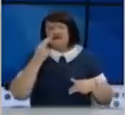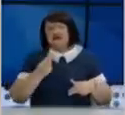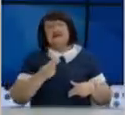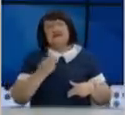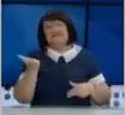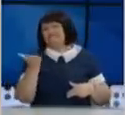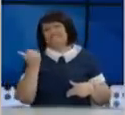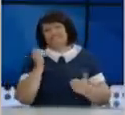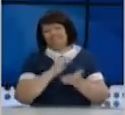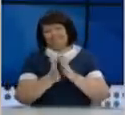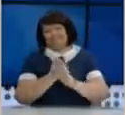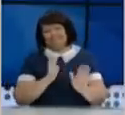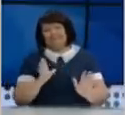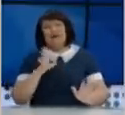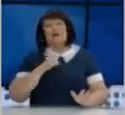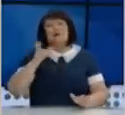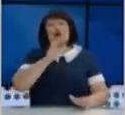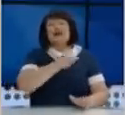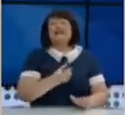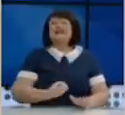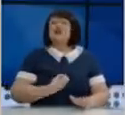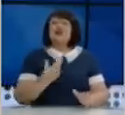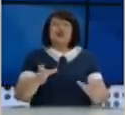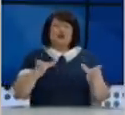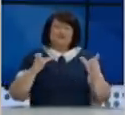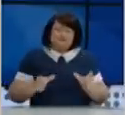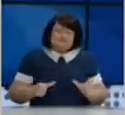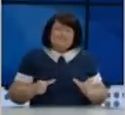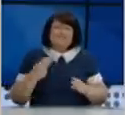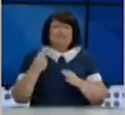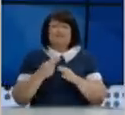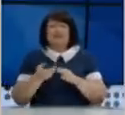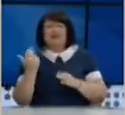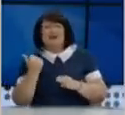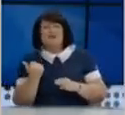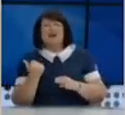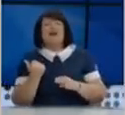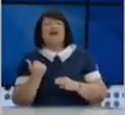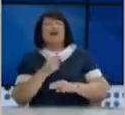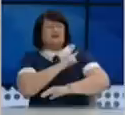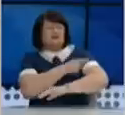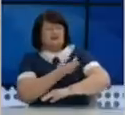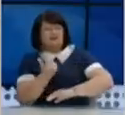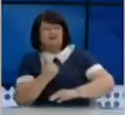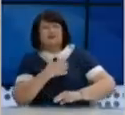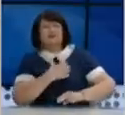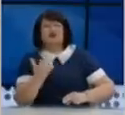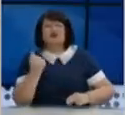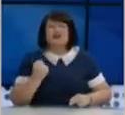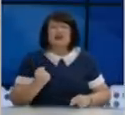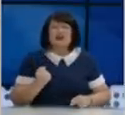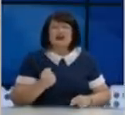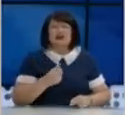που βιώνουν οι πολίτες είναι ανασφάλεια, αναξιοκρατία και αναποτελεσματικότητα. Με περισσή